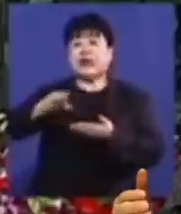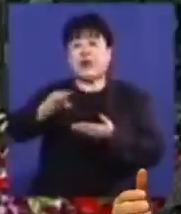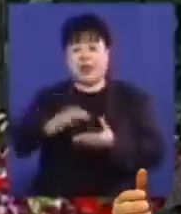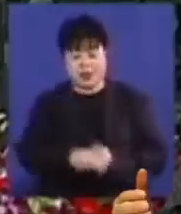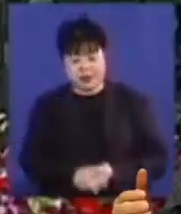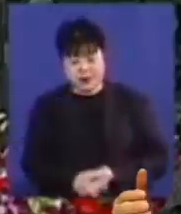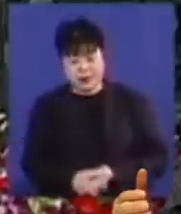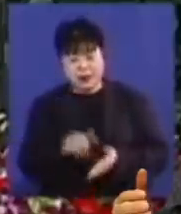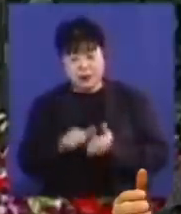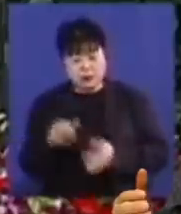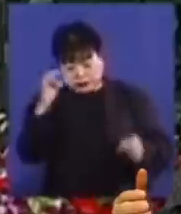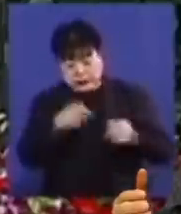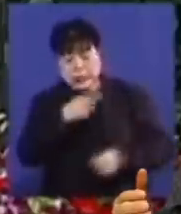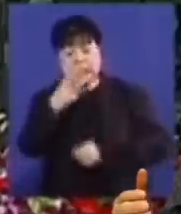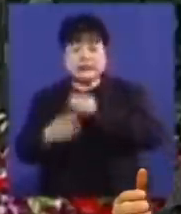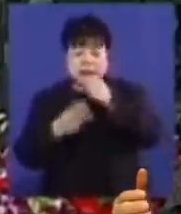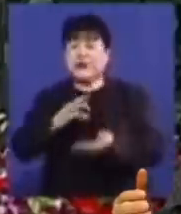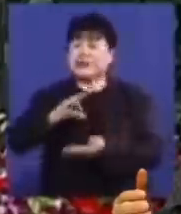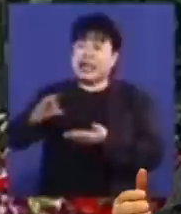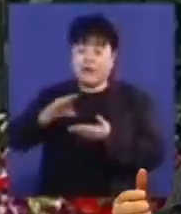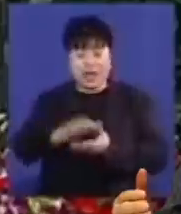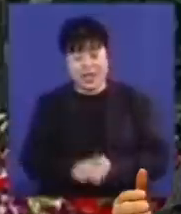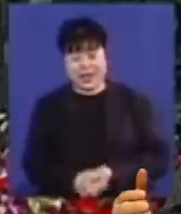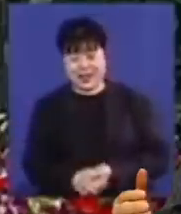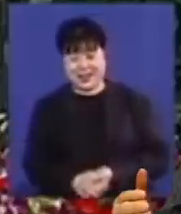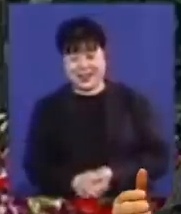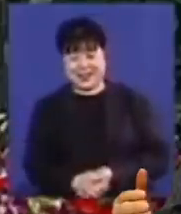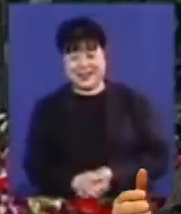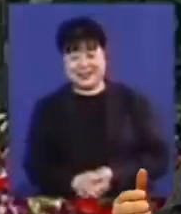그 물건 뒤지는데 3년이 걸려요.